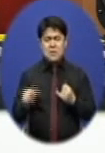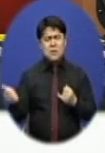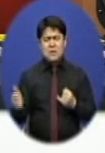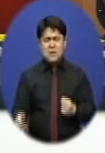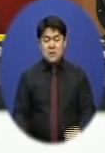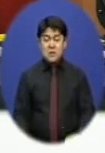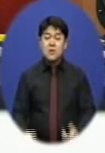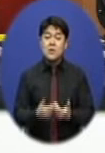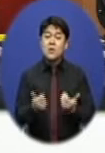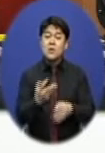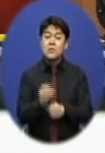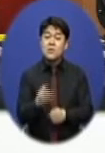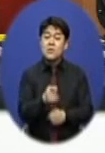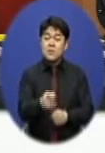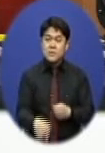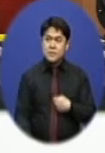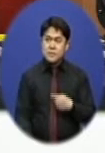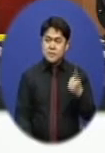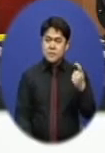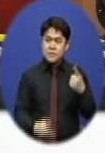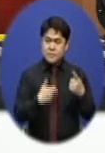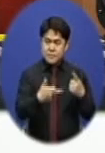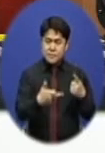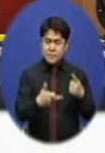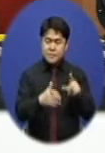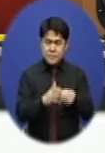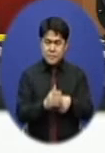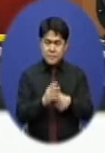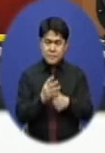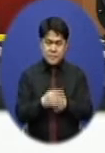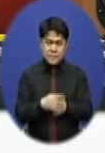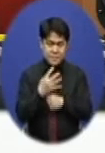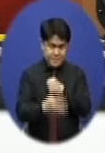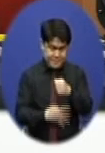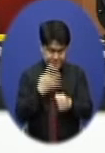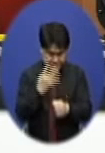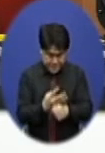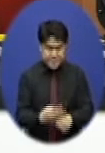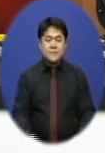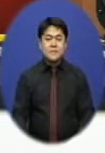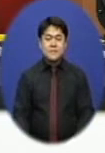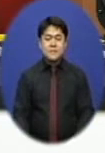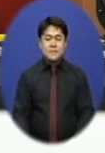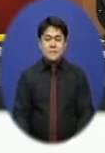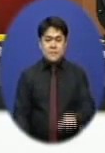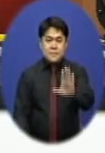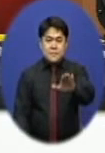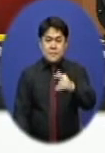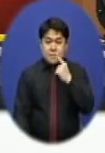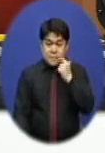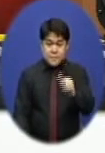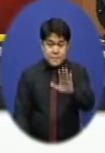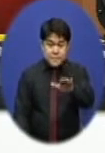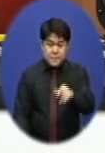되셨어요? 헤어지신 지. 네. 1월 저 11월 17일이면 4주년이 됩니다. 아, 그러면요. 아. 아버님